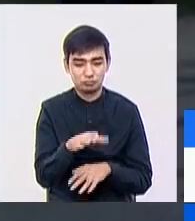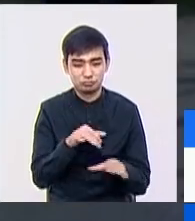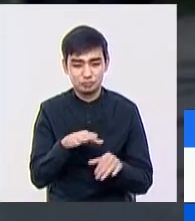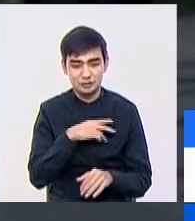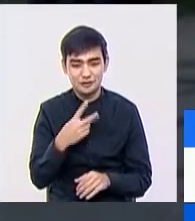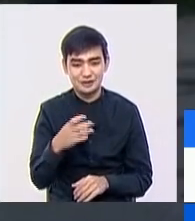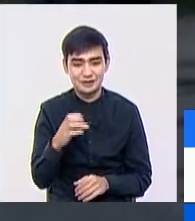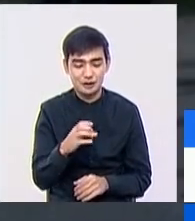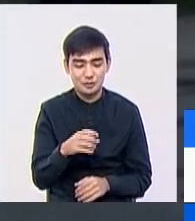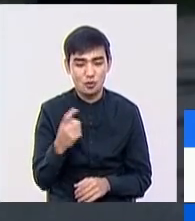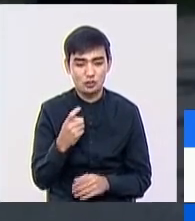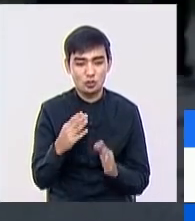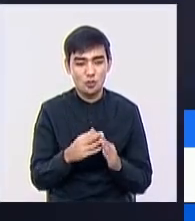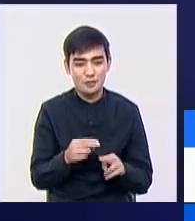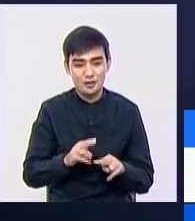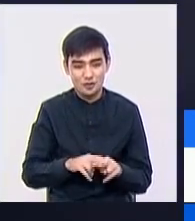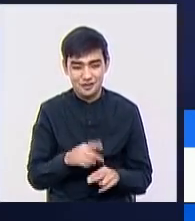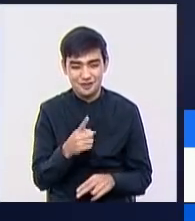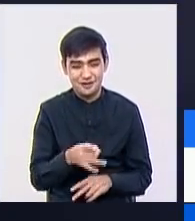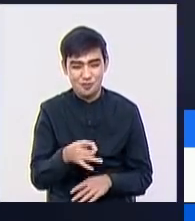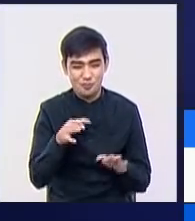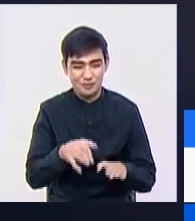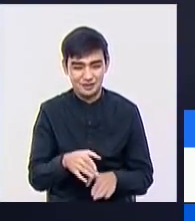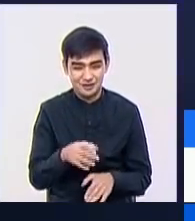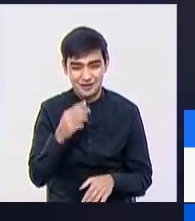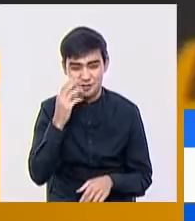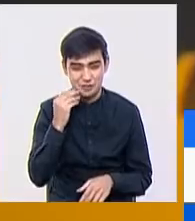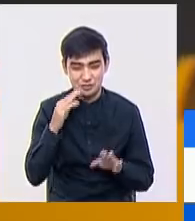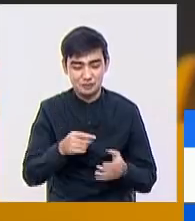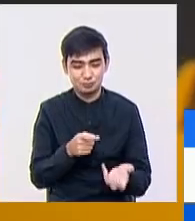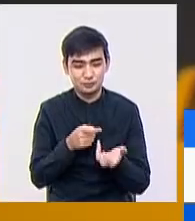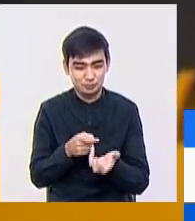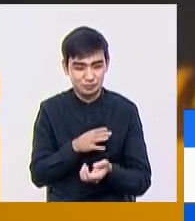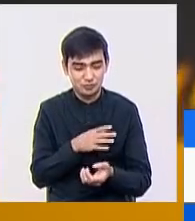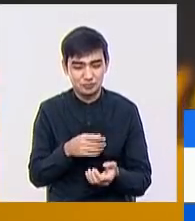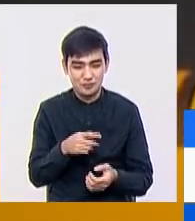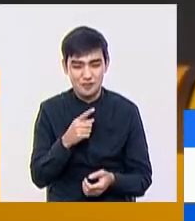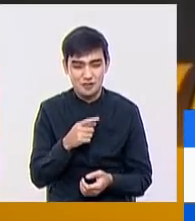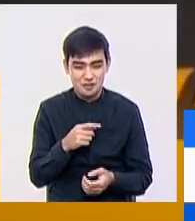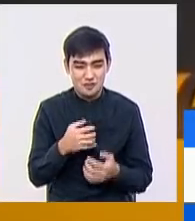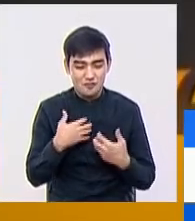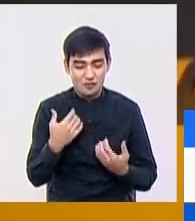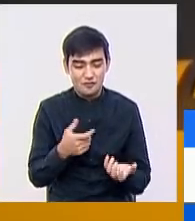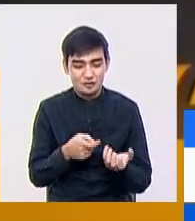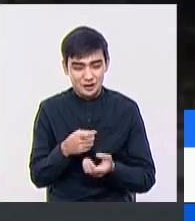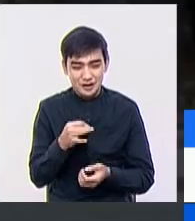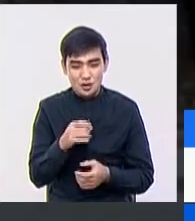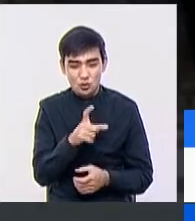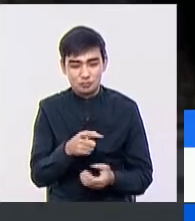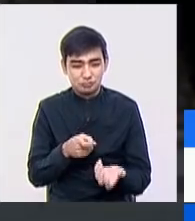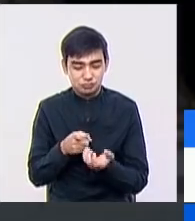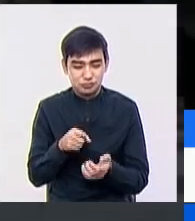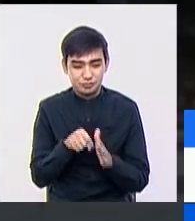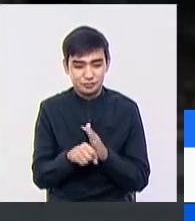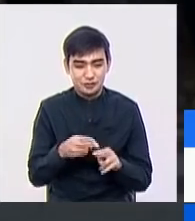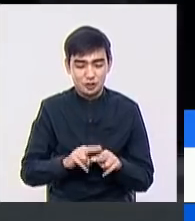сентября Игорь Дужнов, владелец дома в одном из микрорайонов мегаполиса, открыл огонь из охотничьего ружья. Он стрелял по людям, которые пришли